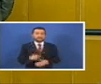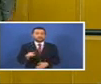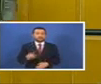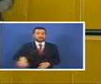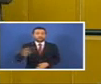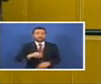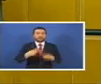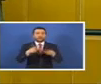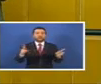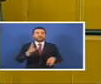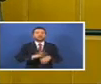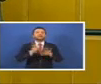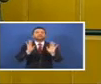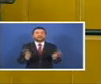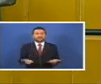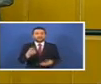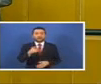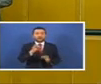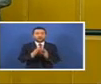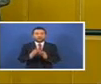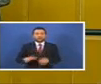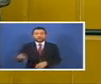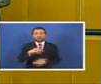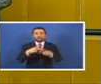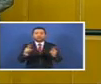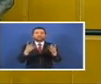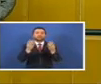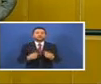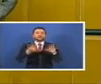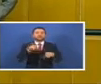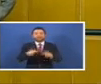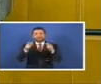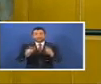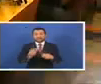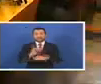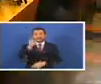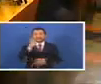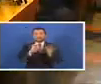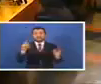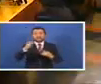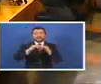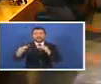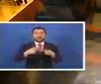Kürtler özgürleşmeden Orta Doğu özgürleşemez ve burada yaşayan hiçbir halk